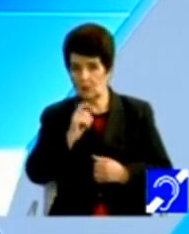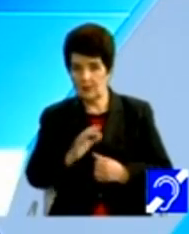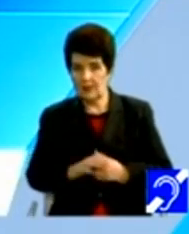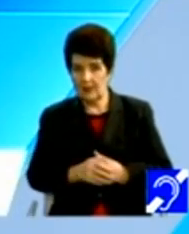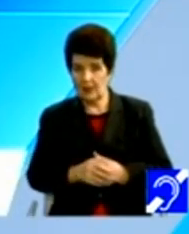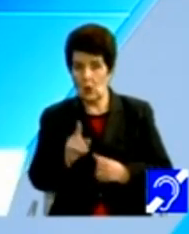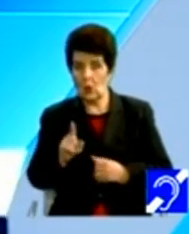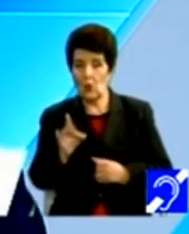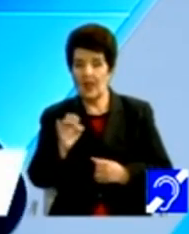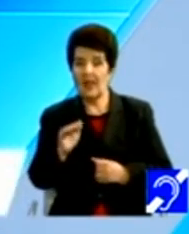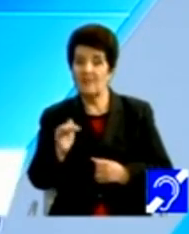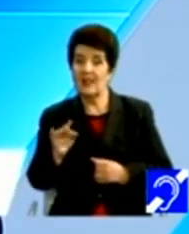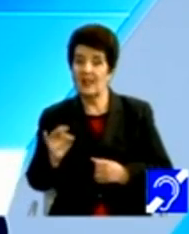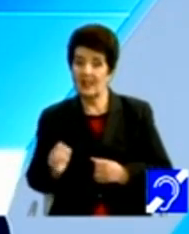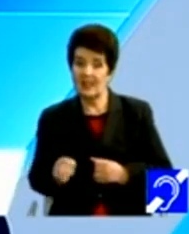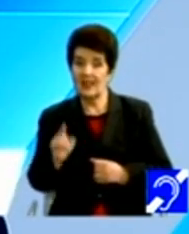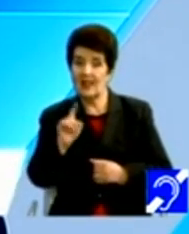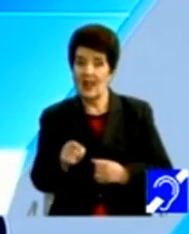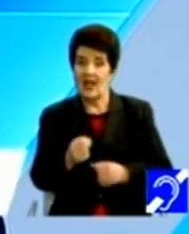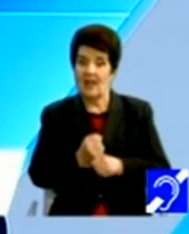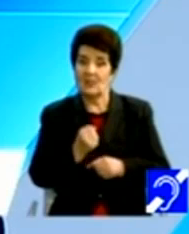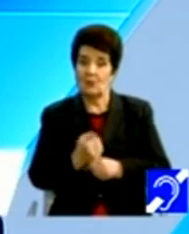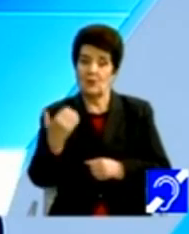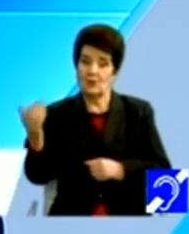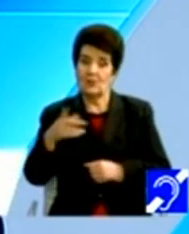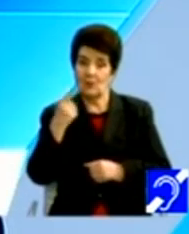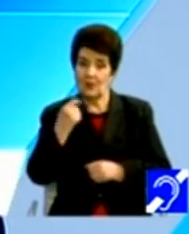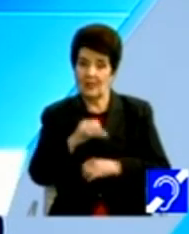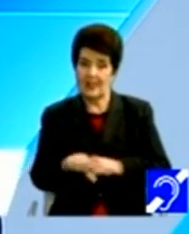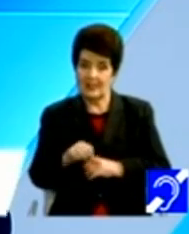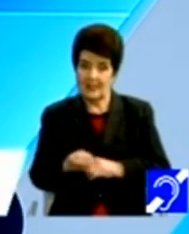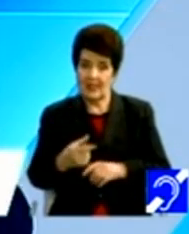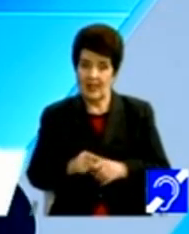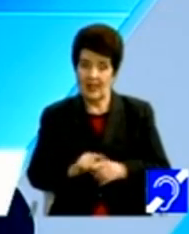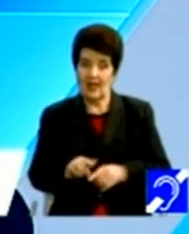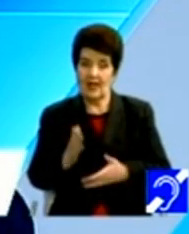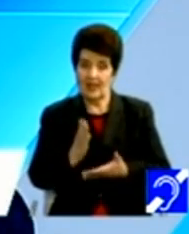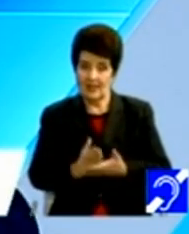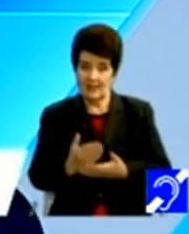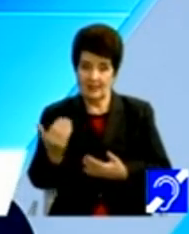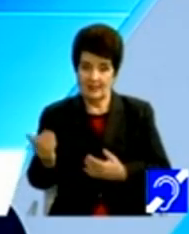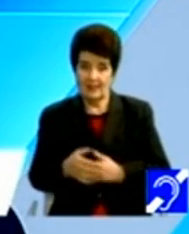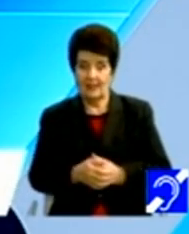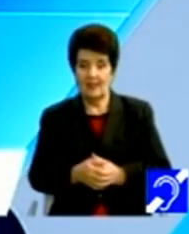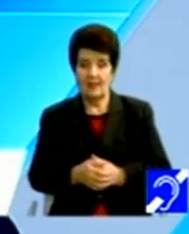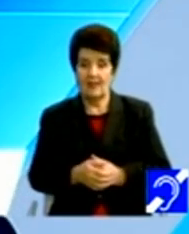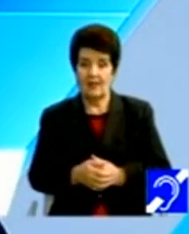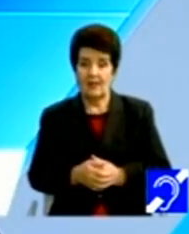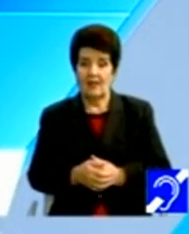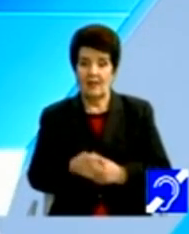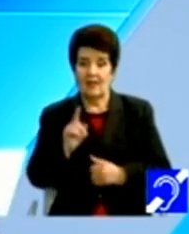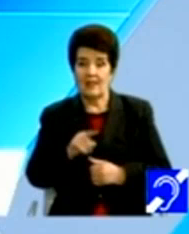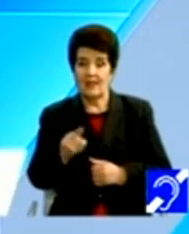cu referire la atribuțiile sale de politică externă care sunt stipulate în Constituție,